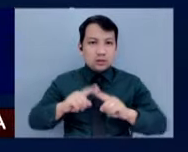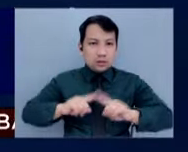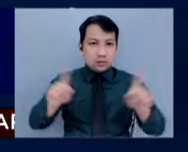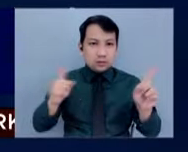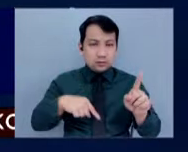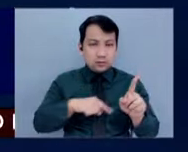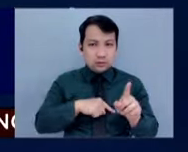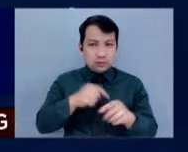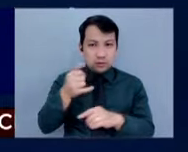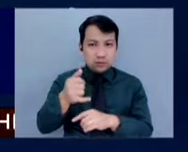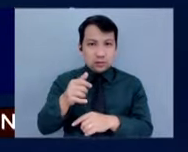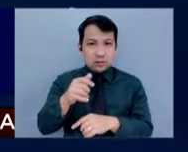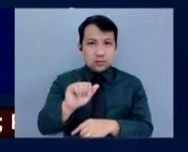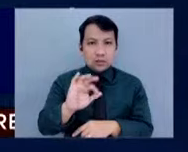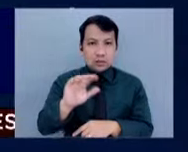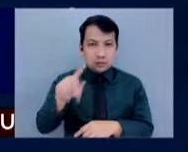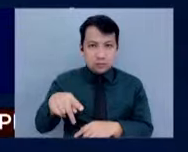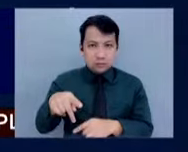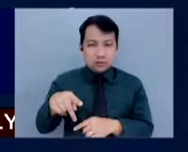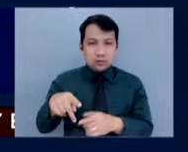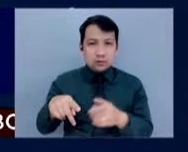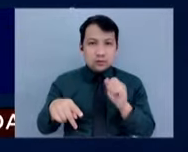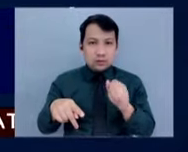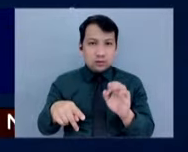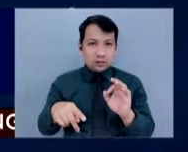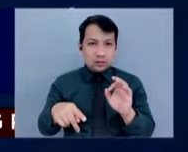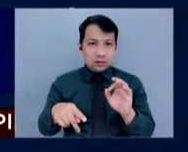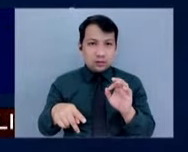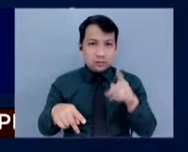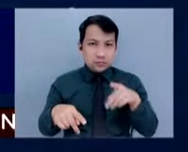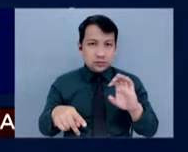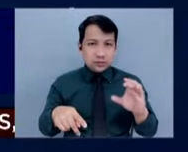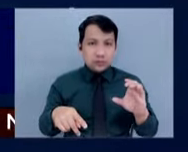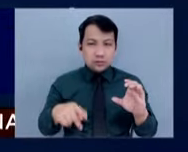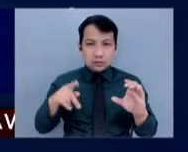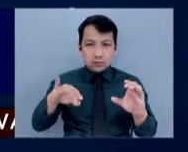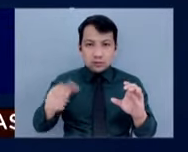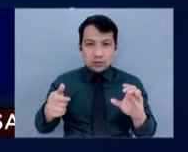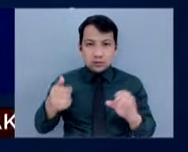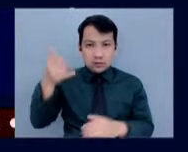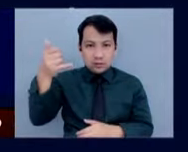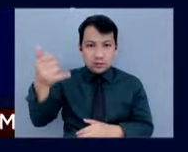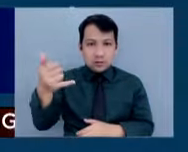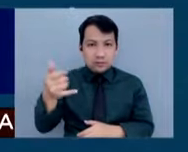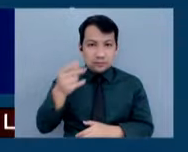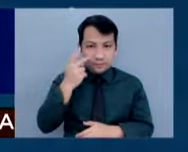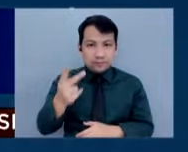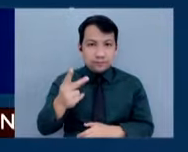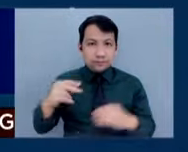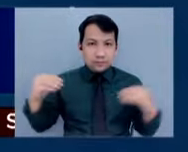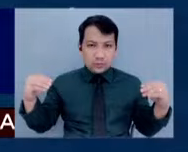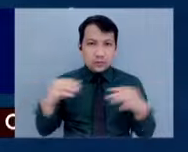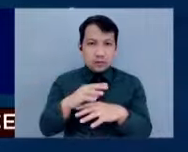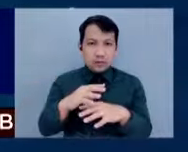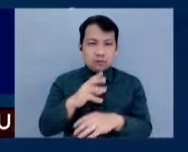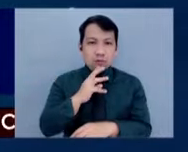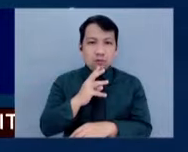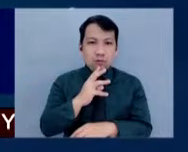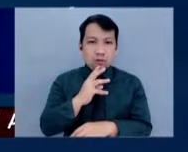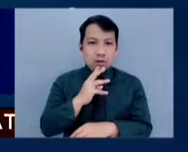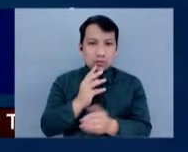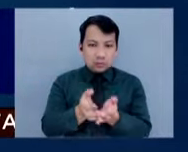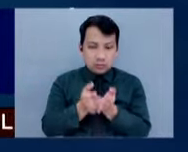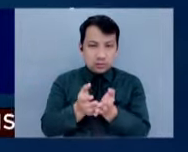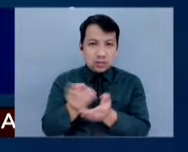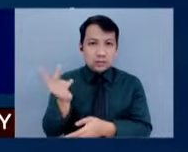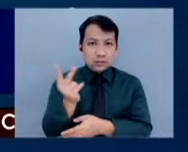ng Philippine Coast Guard at Armed Forces of the Philippines kung saan kitang pinagtulungan i-water cannon ng dalawang barko